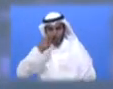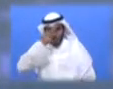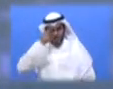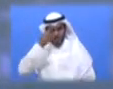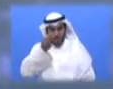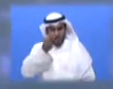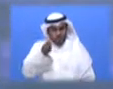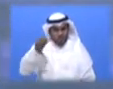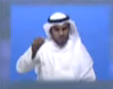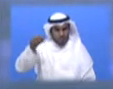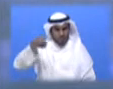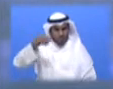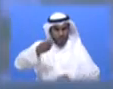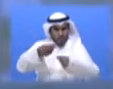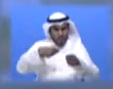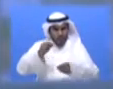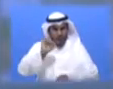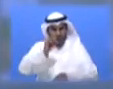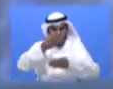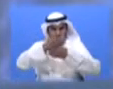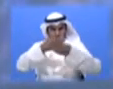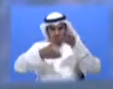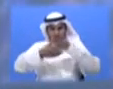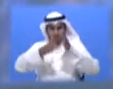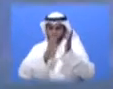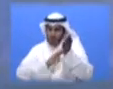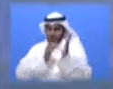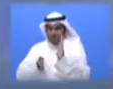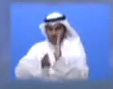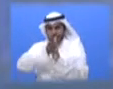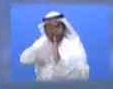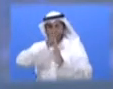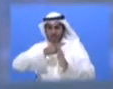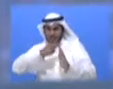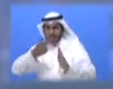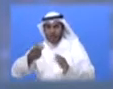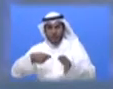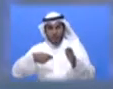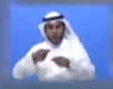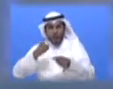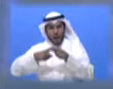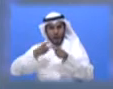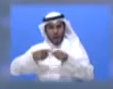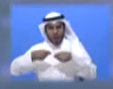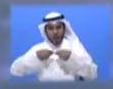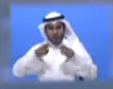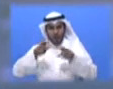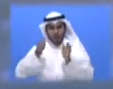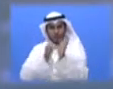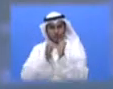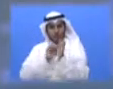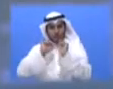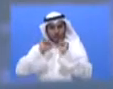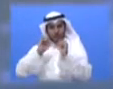أسعار مواد البناء الواردة في قرار الدعم الحكومي الأخير، مشددا على ضرورة التنفيذ بما جاء في القانون من